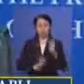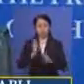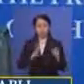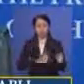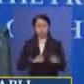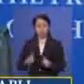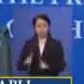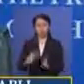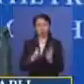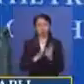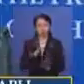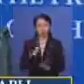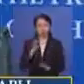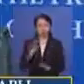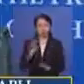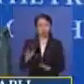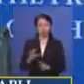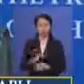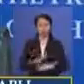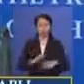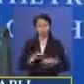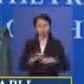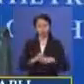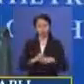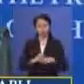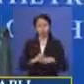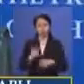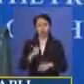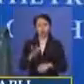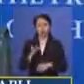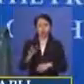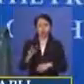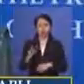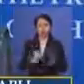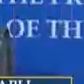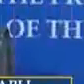13,9%-ке, жеңіл өнеркәсіп 7,3%-ке өскен.